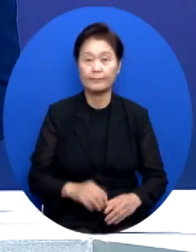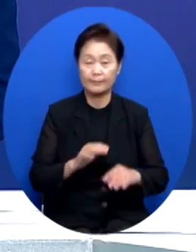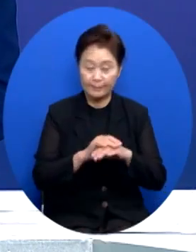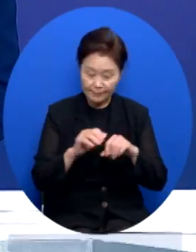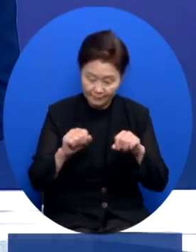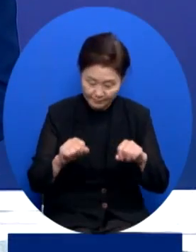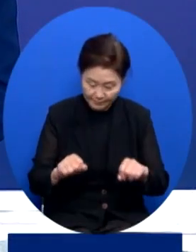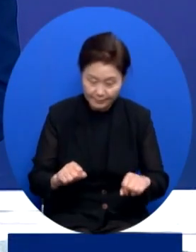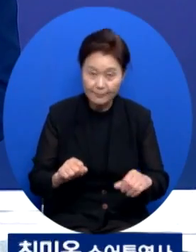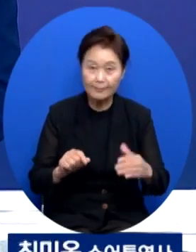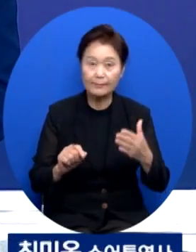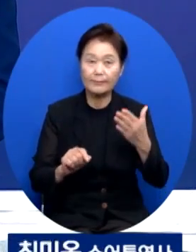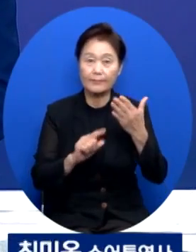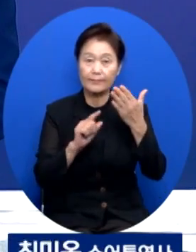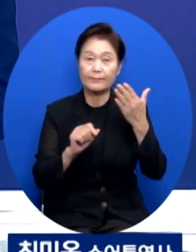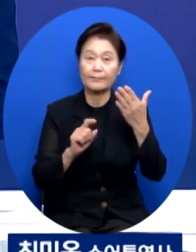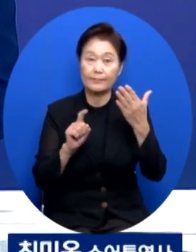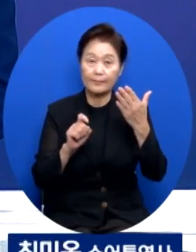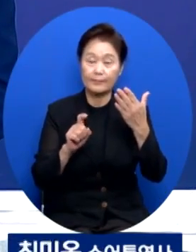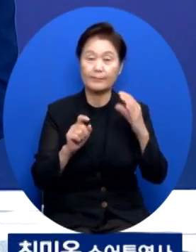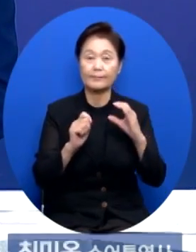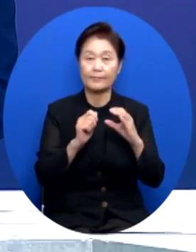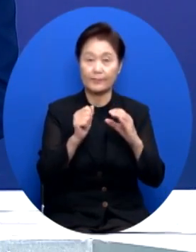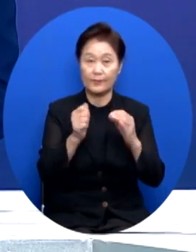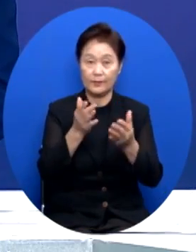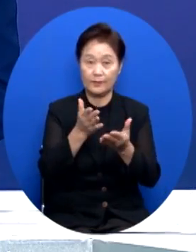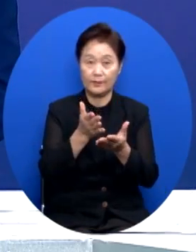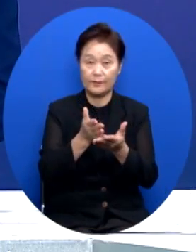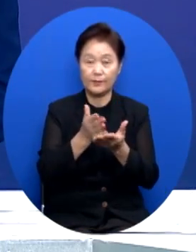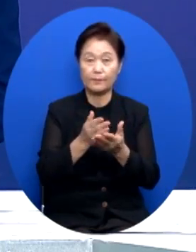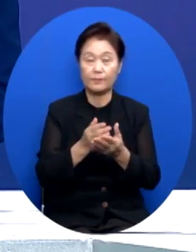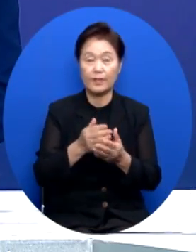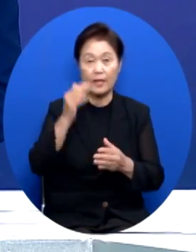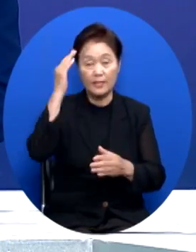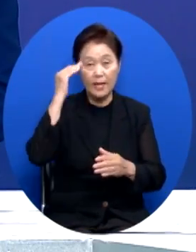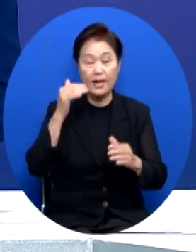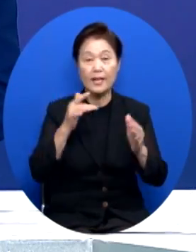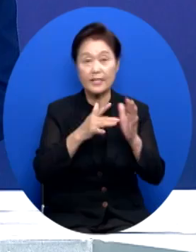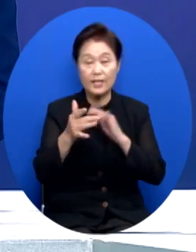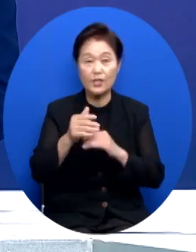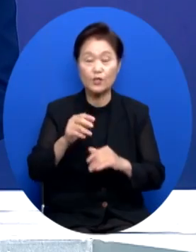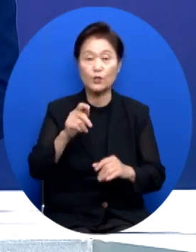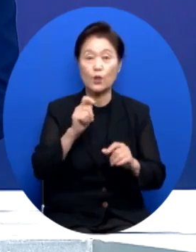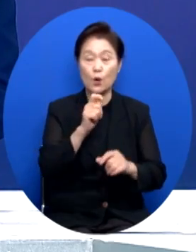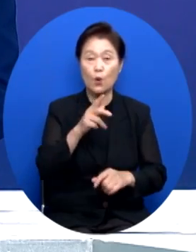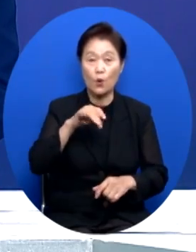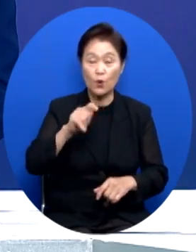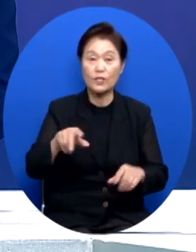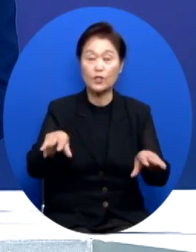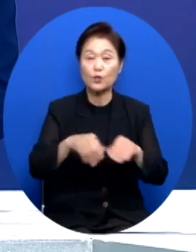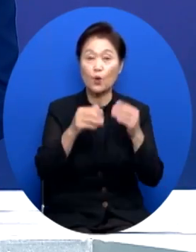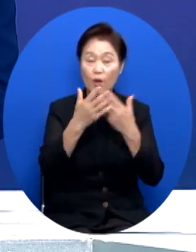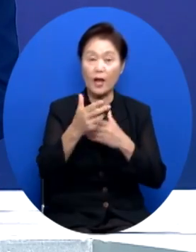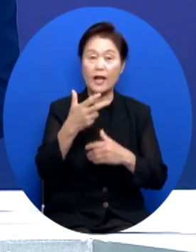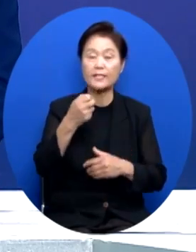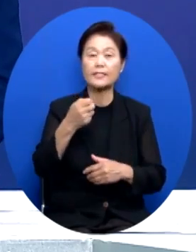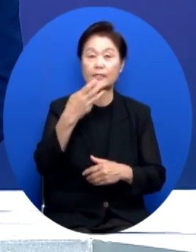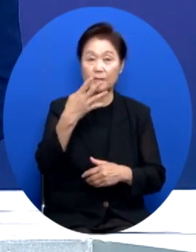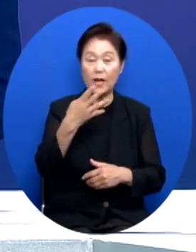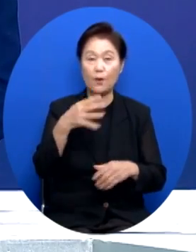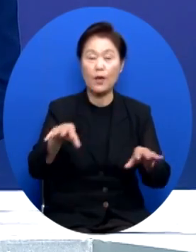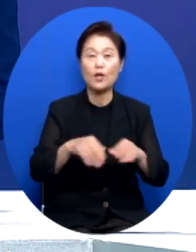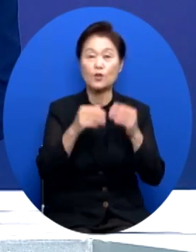시청자 여러분 안녕하십니까? 9월 11일 CTS 뉴스입니다. 대한예수교장로회 고신총회가 제74회 총회를